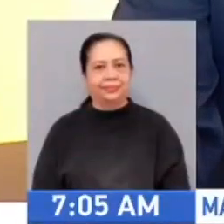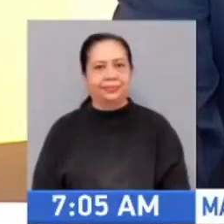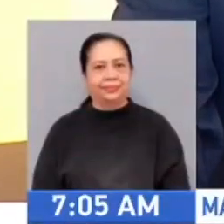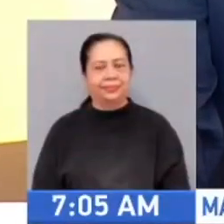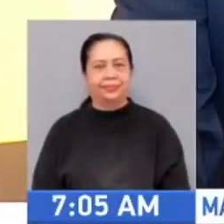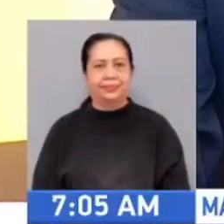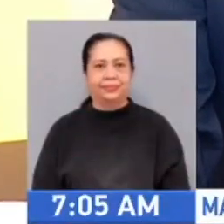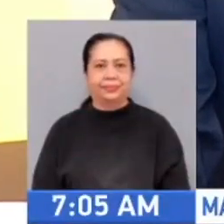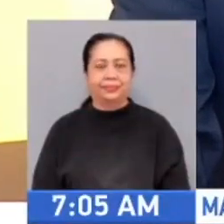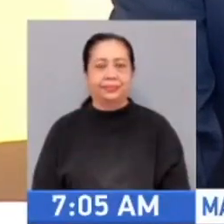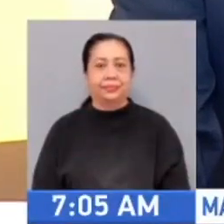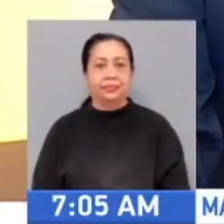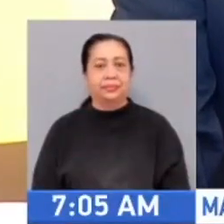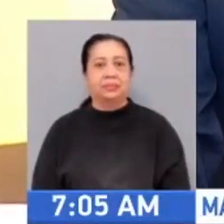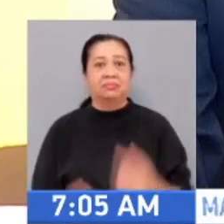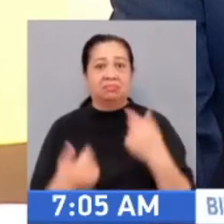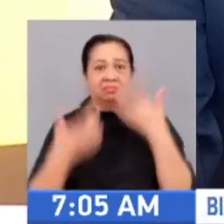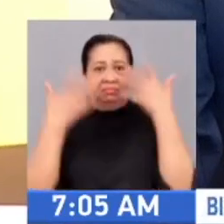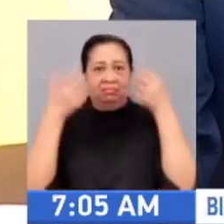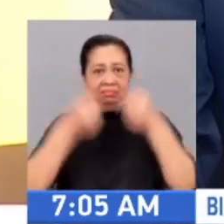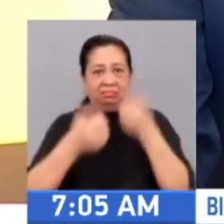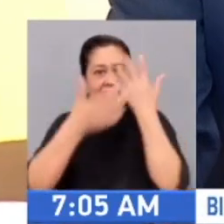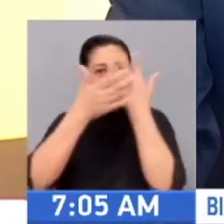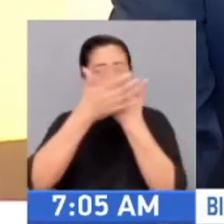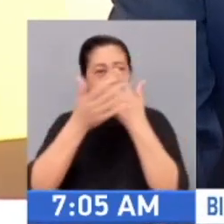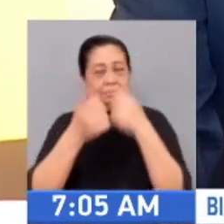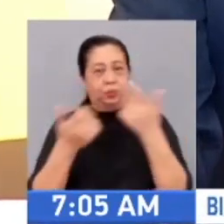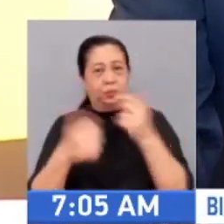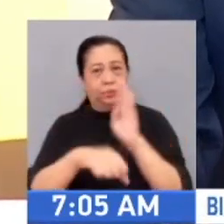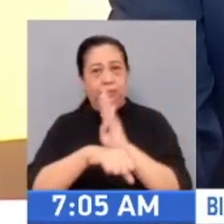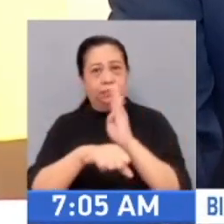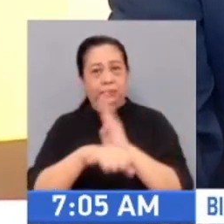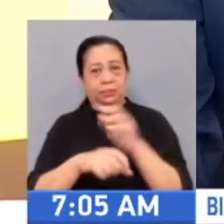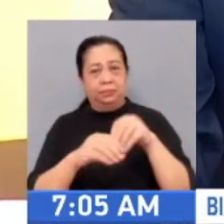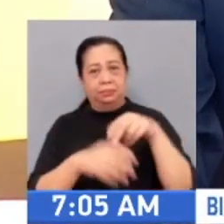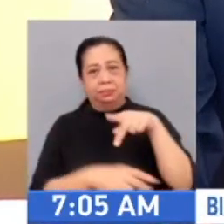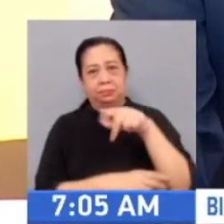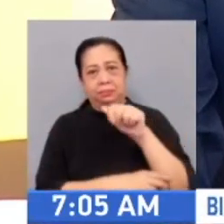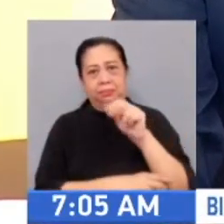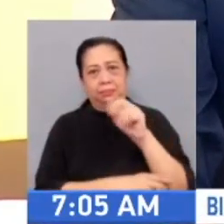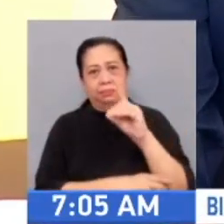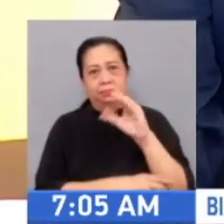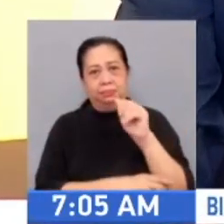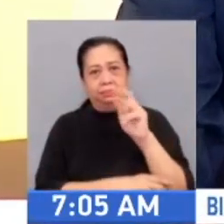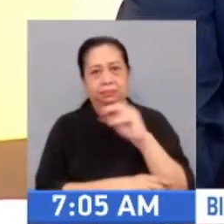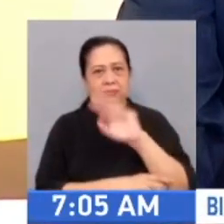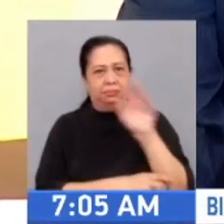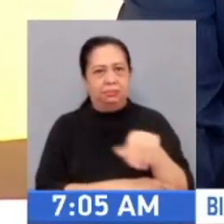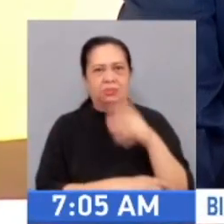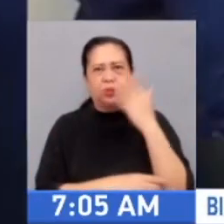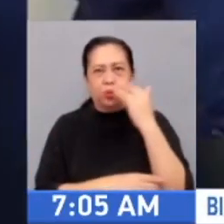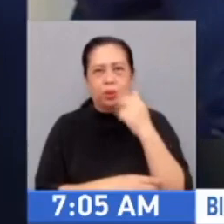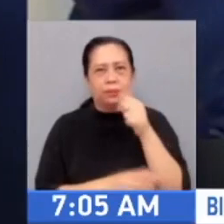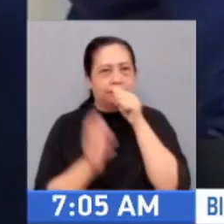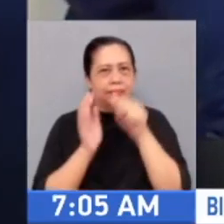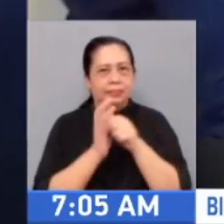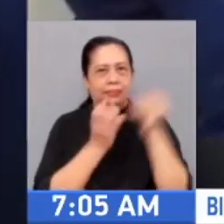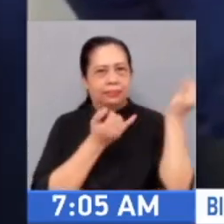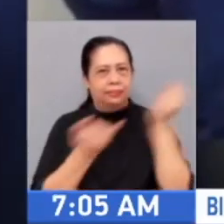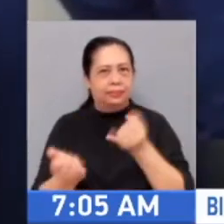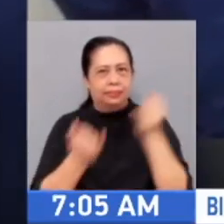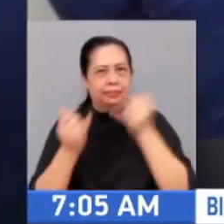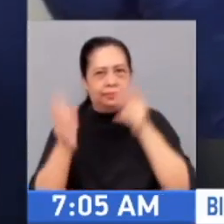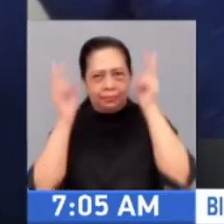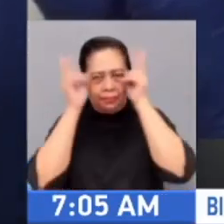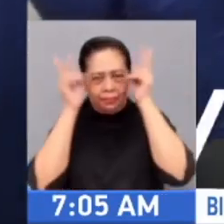Dimas Reyes ngayon ang isang negosyante sa Pandakan, Maynila matapos maaresto dahil umano sa agri-smuggling. Kinilala ng suspect na si